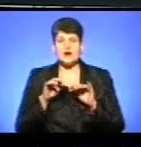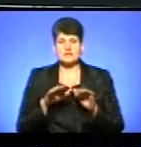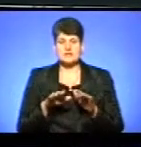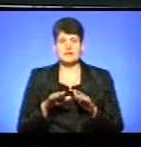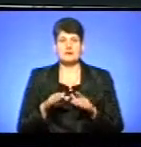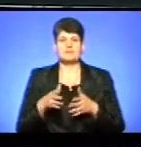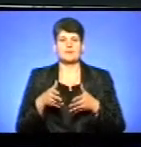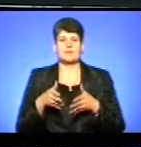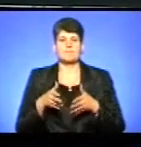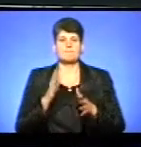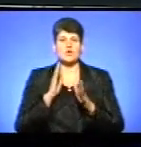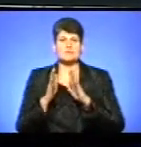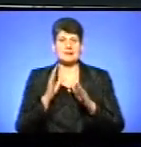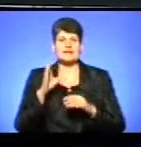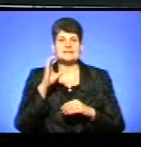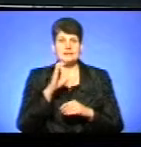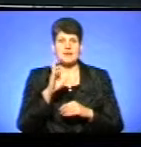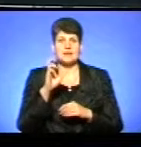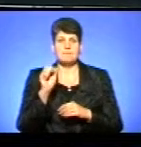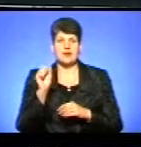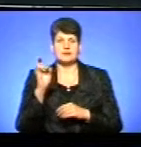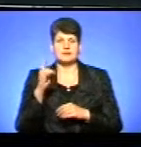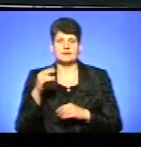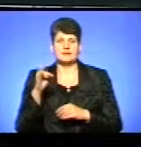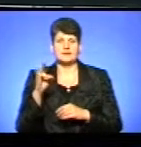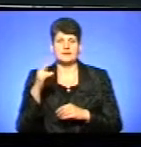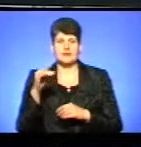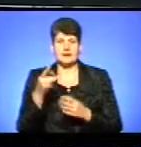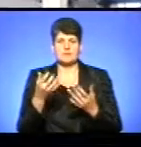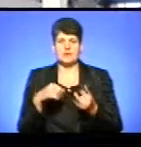проспекті Степана Бандери у Тернополі взяли участь 100 водіїв.